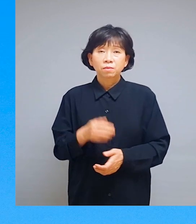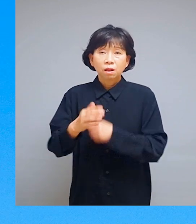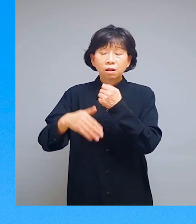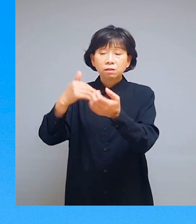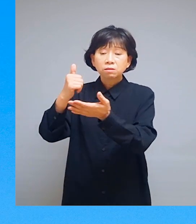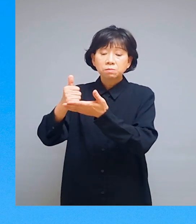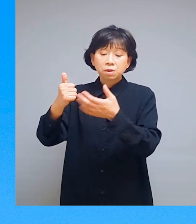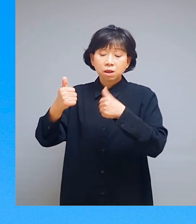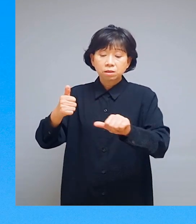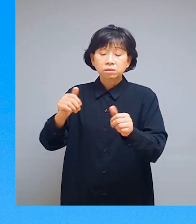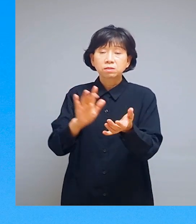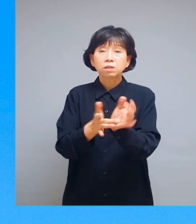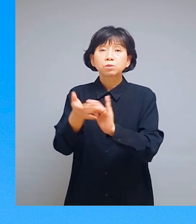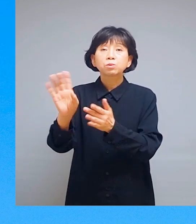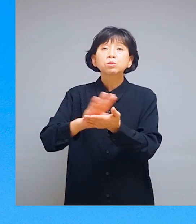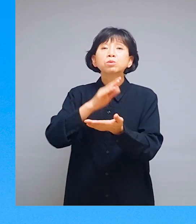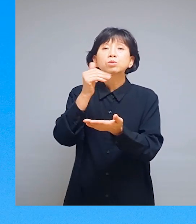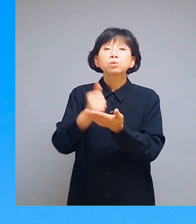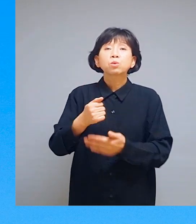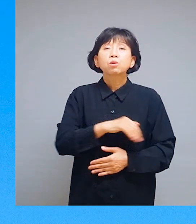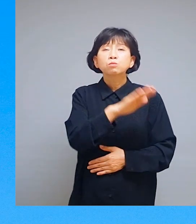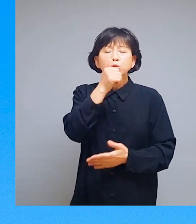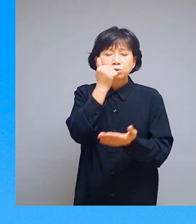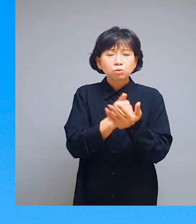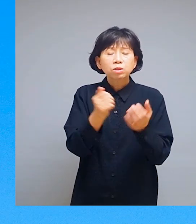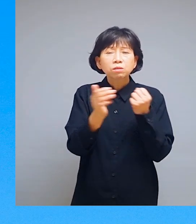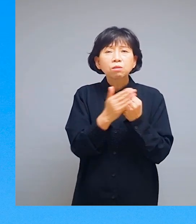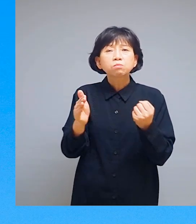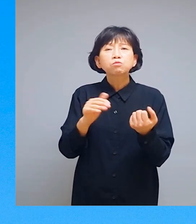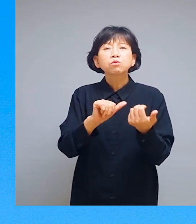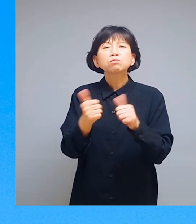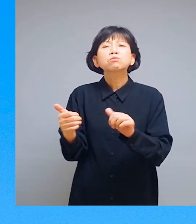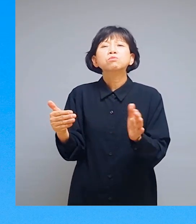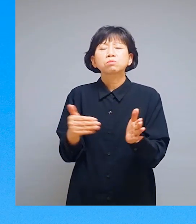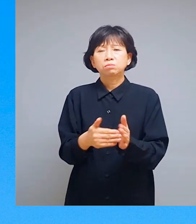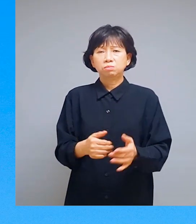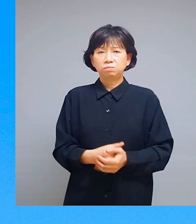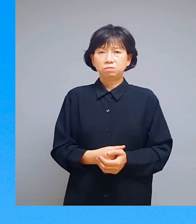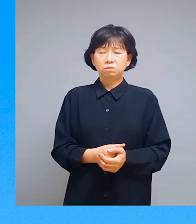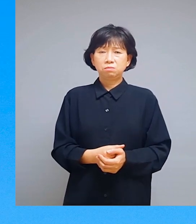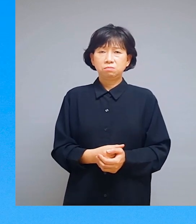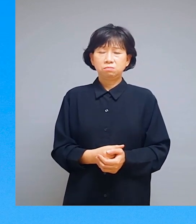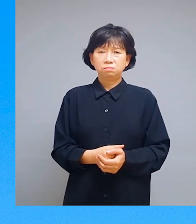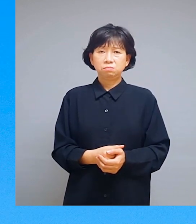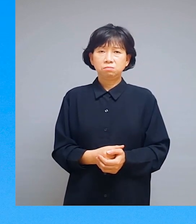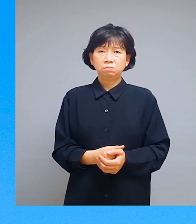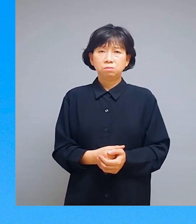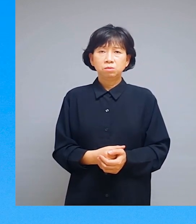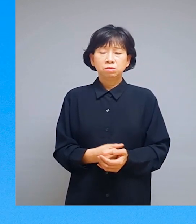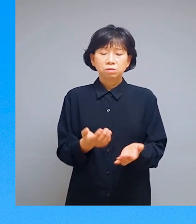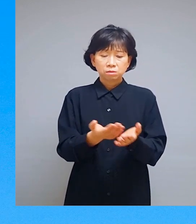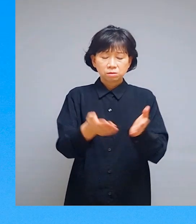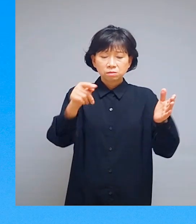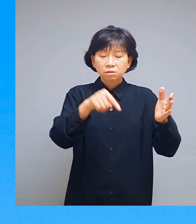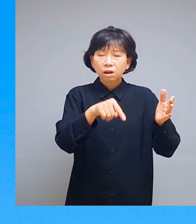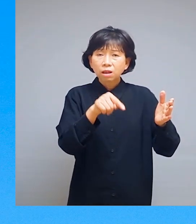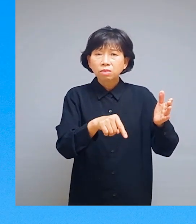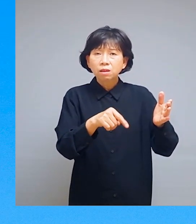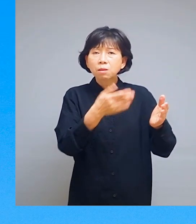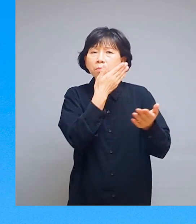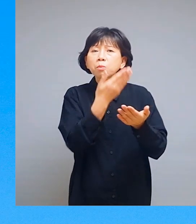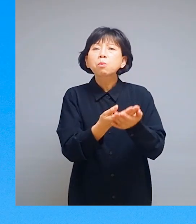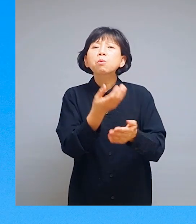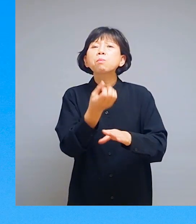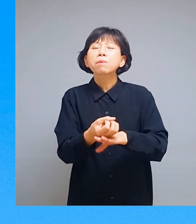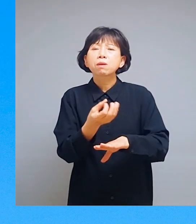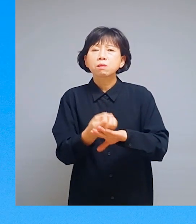하나님의 아들 예수 그리스도가 우리의 죄 때문에 돌아가 죽으셨습니다. 여러분, 그 질그릇 안에 담겨있는 보배가